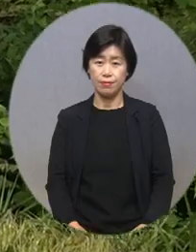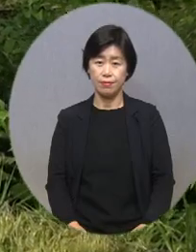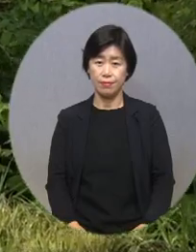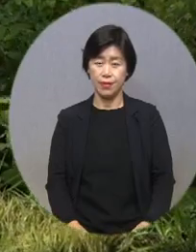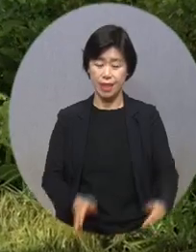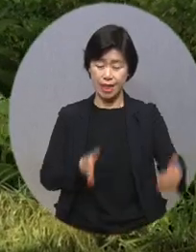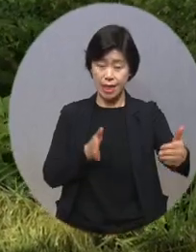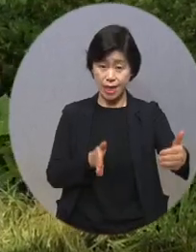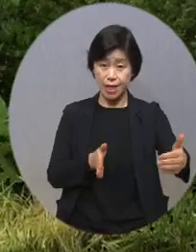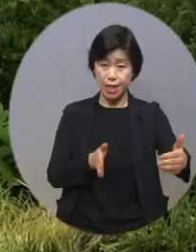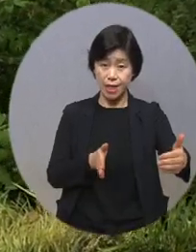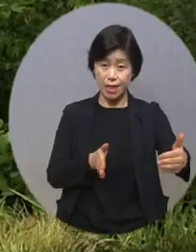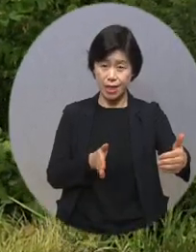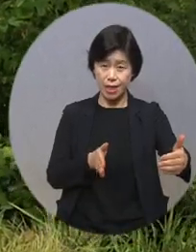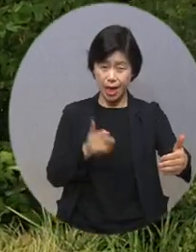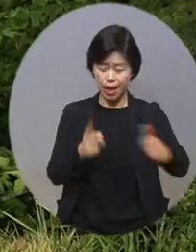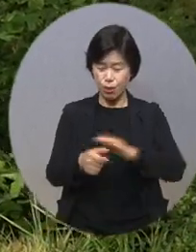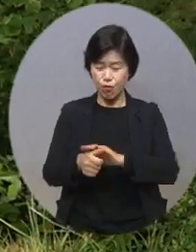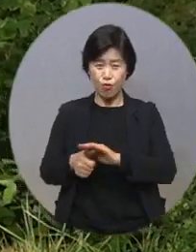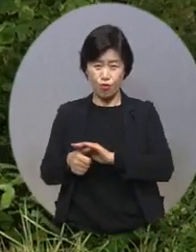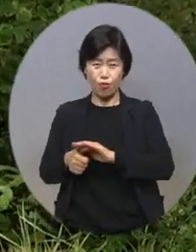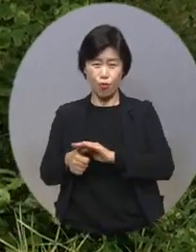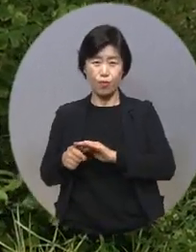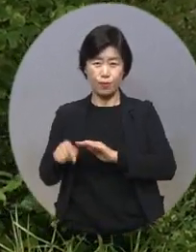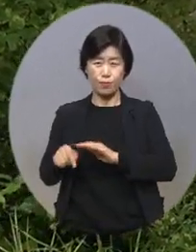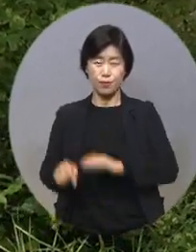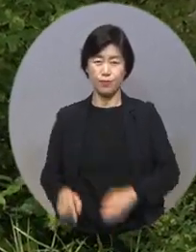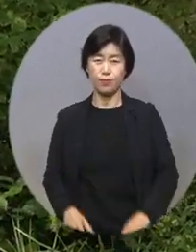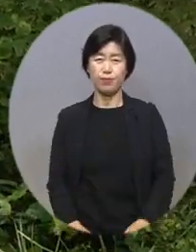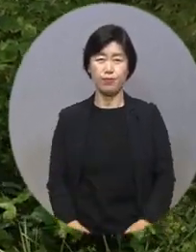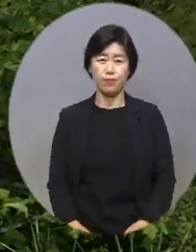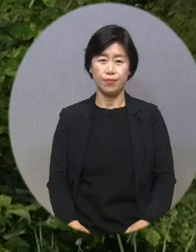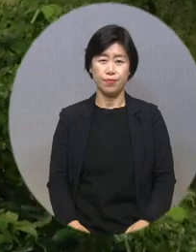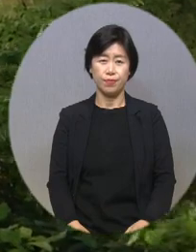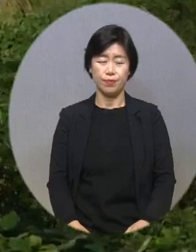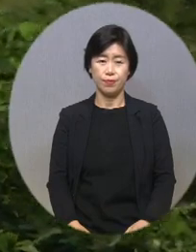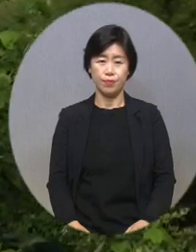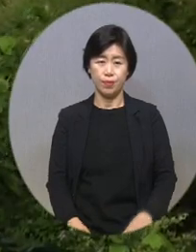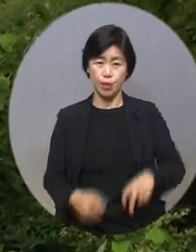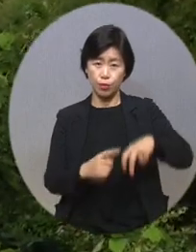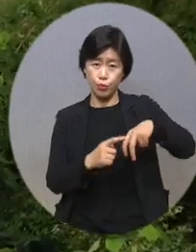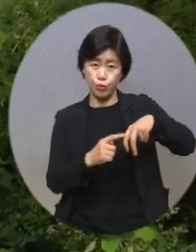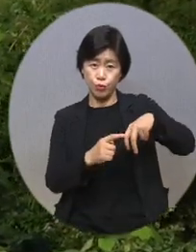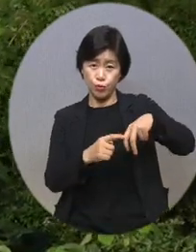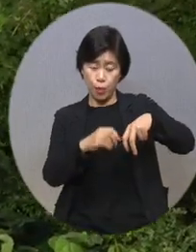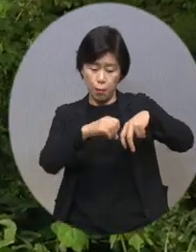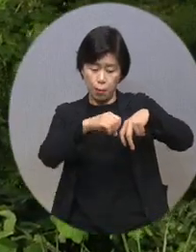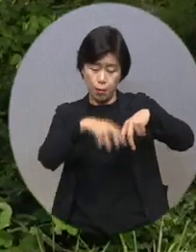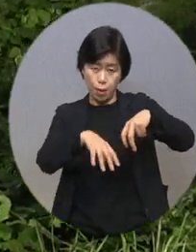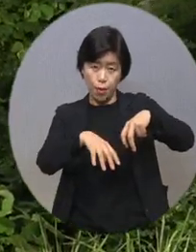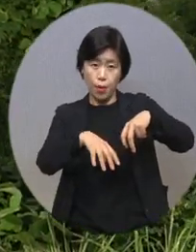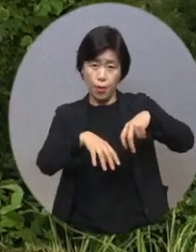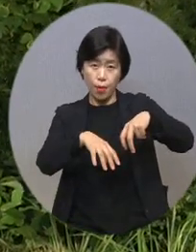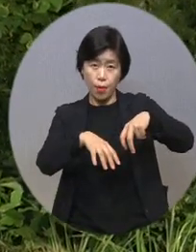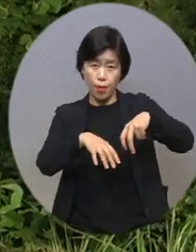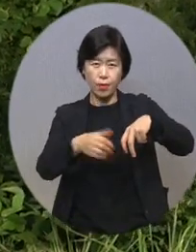정확히 할게요. 아, 그쪽으로 빼야 되는 거야? 응, 이쪽으로 무릎 높이에서 떨어뜨리는 건데, 우리는 뭐. 떨어뜨려. PGN이가